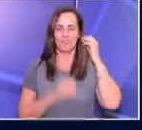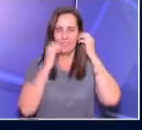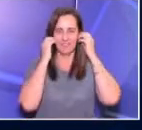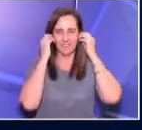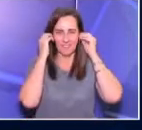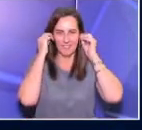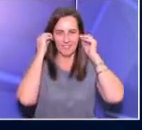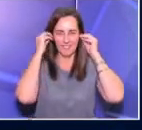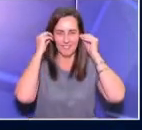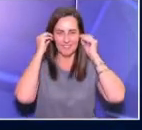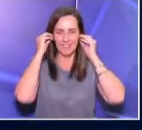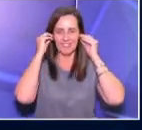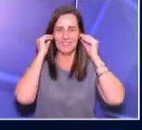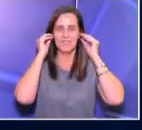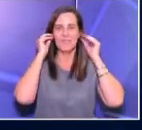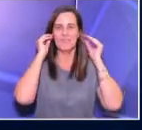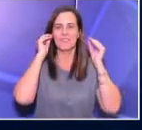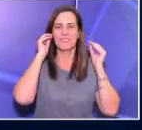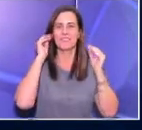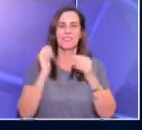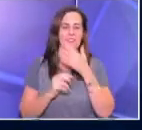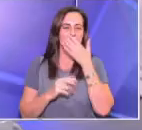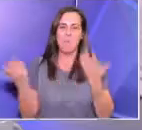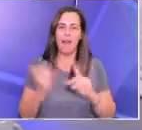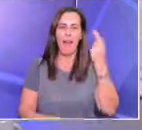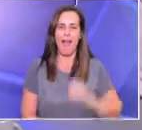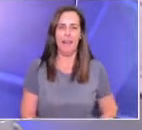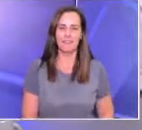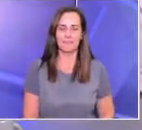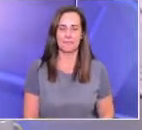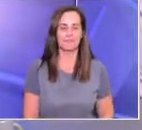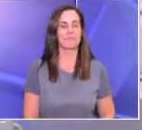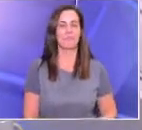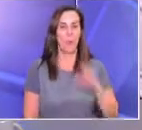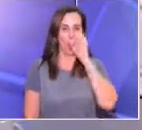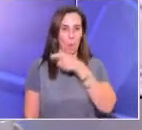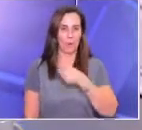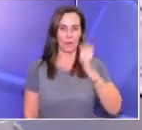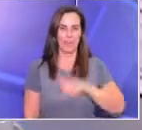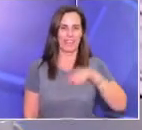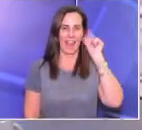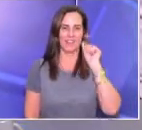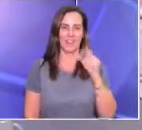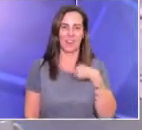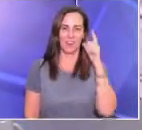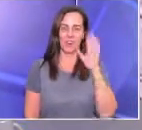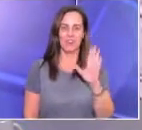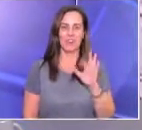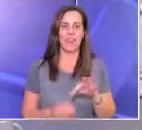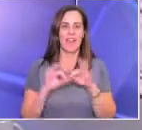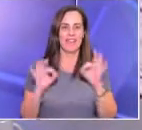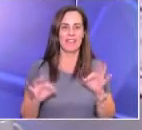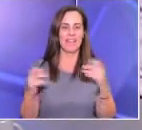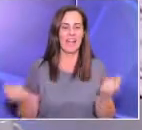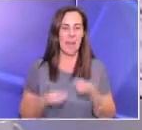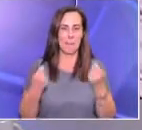לו אבק, חכה. מה קרה? תשמע, חולדאי, אני חושב שהוא התחיל את